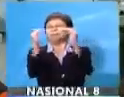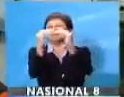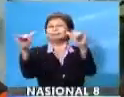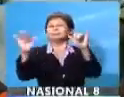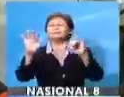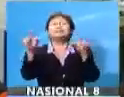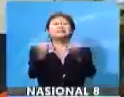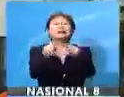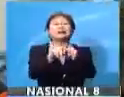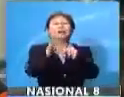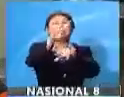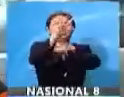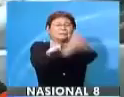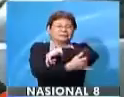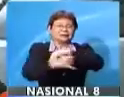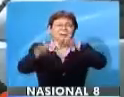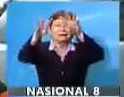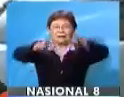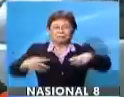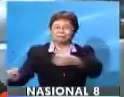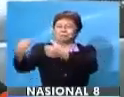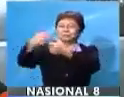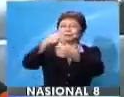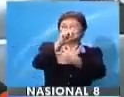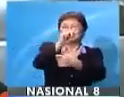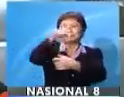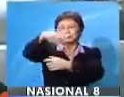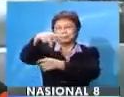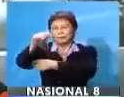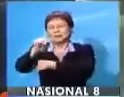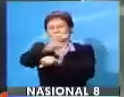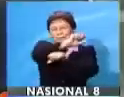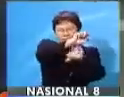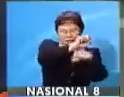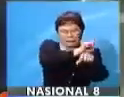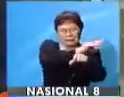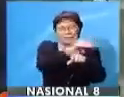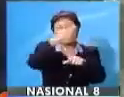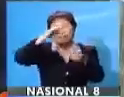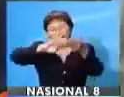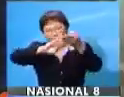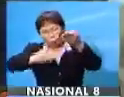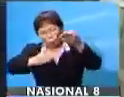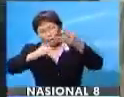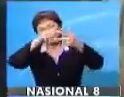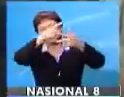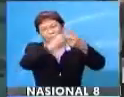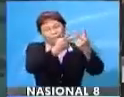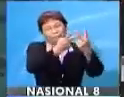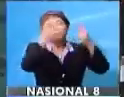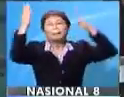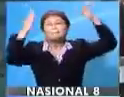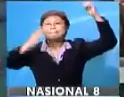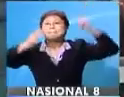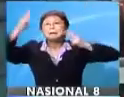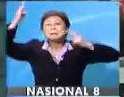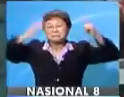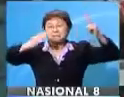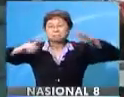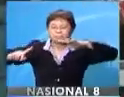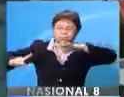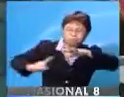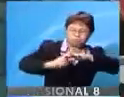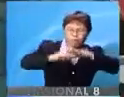empat negara-negara ASEAN yang menyertai TPP, termasuk Singapura dan Brunei, Malaysia merupakan negara yang